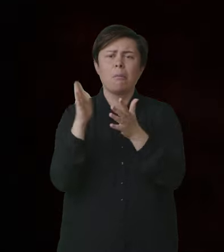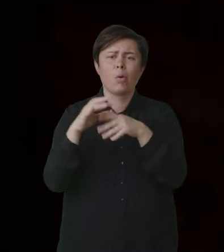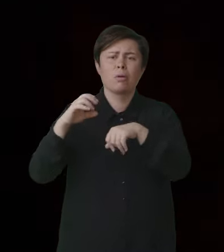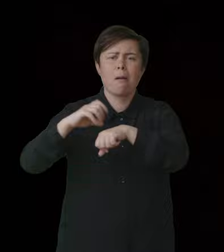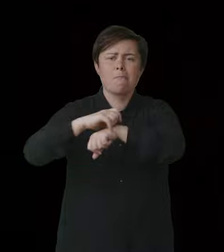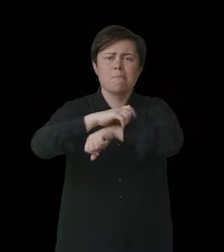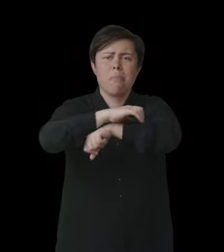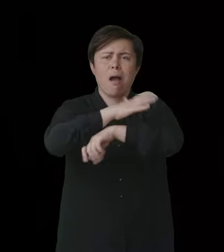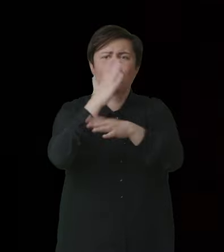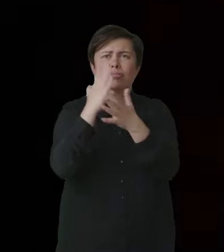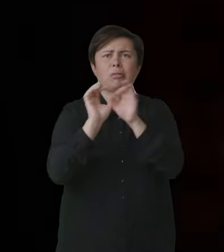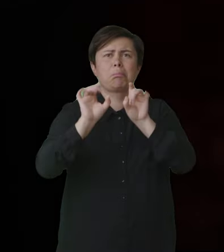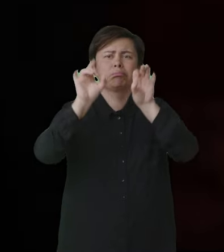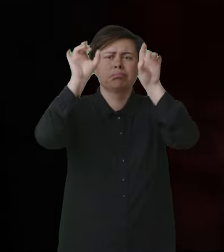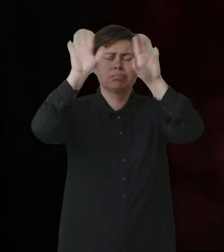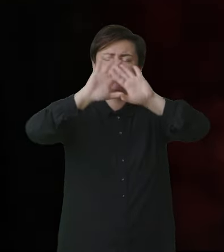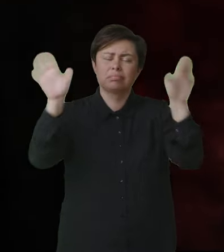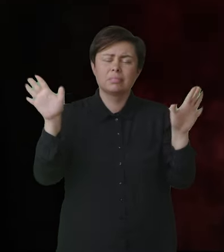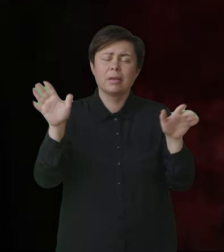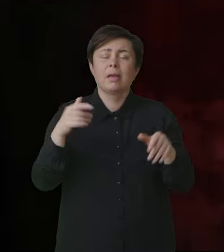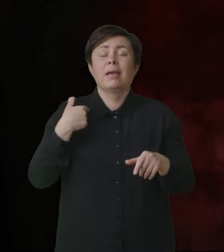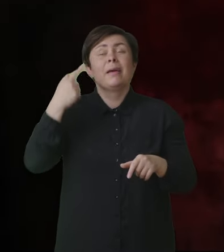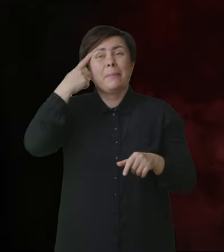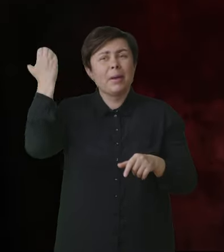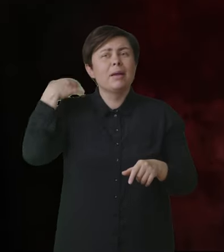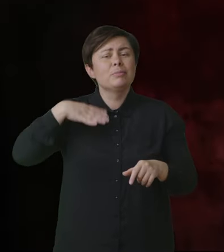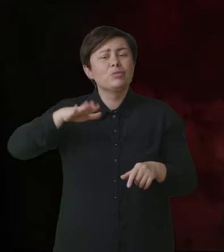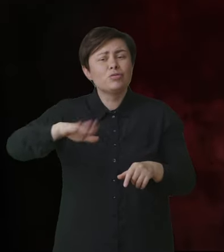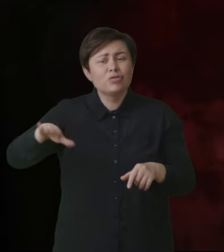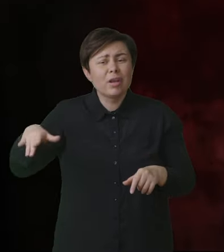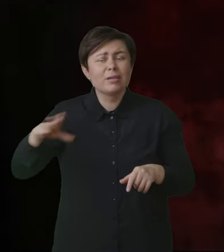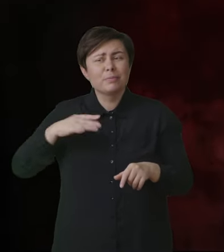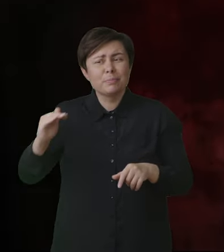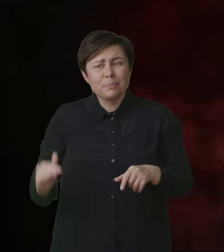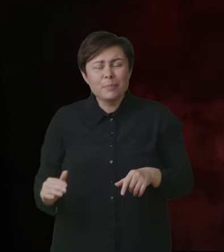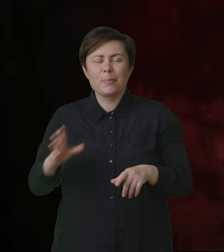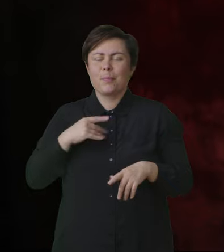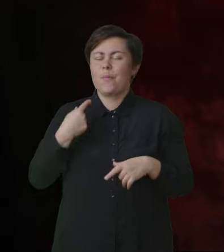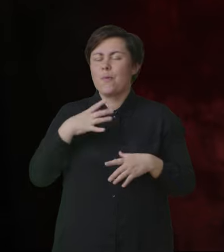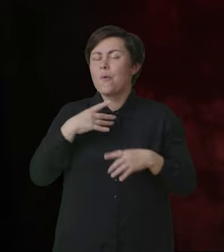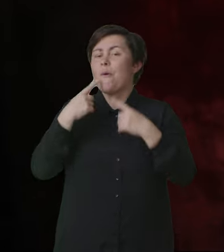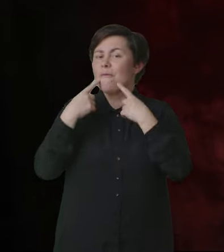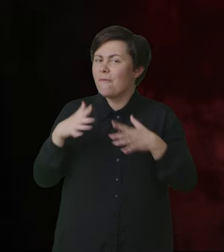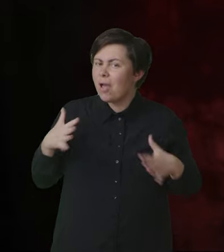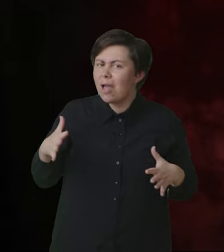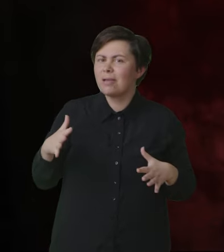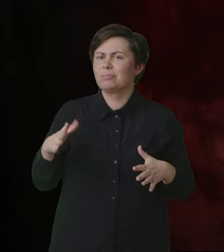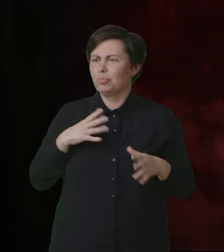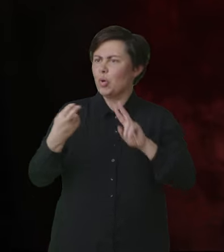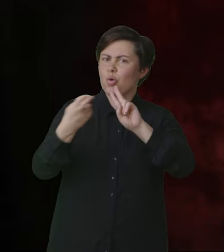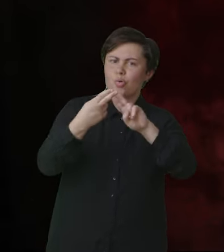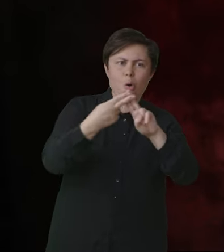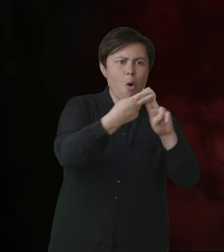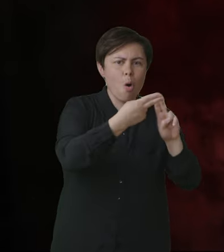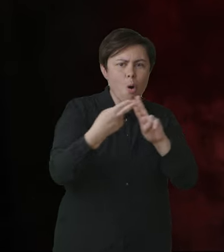gdzieś łaszą. No jako dzieci to pamiętam, że było wesoło. Był kontakt, bo były